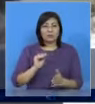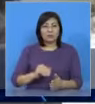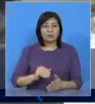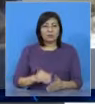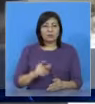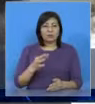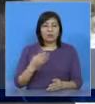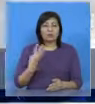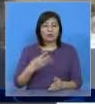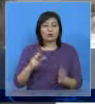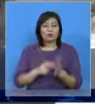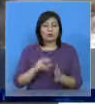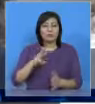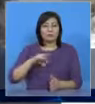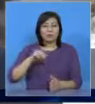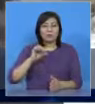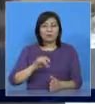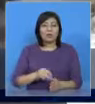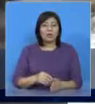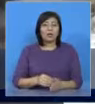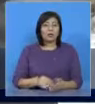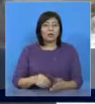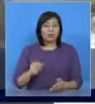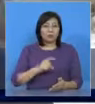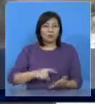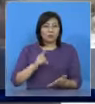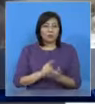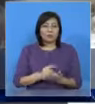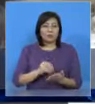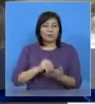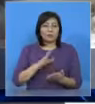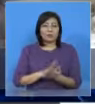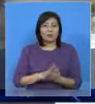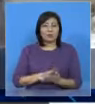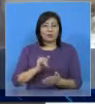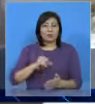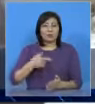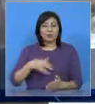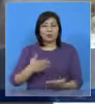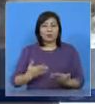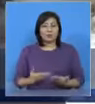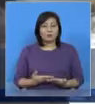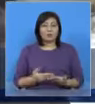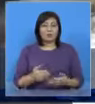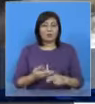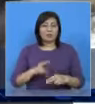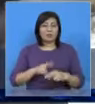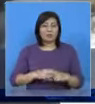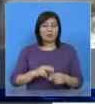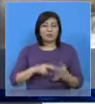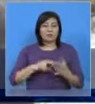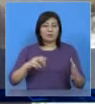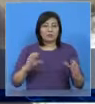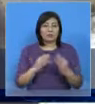70 048 МРП. Для учета пользователь обязан зарегистрировать ее в территориальном УГД по месту своего нахождения. Для этого налоговый